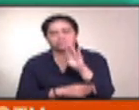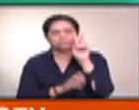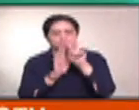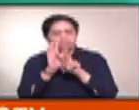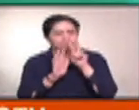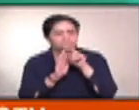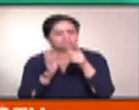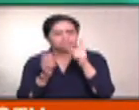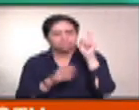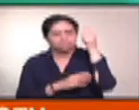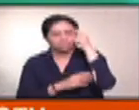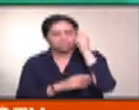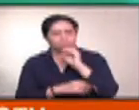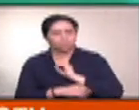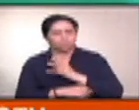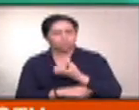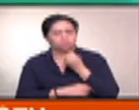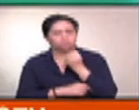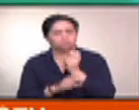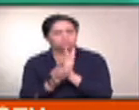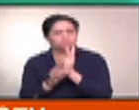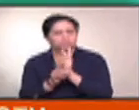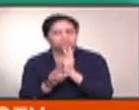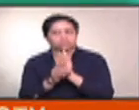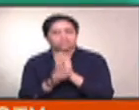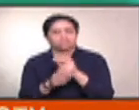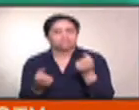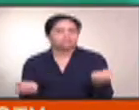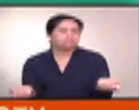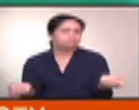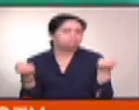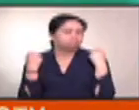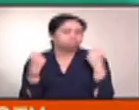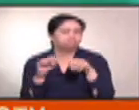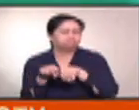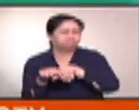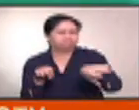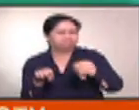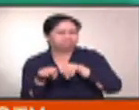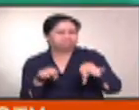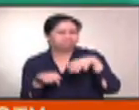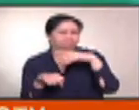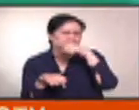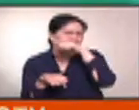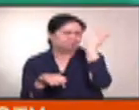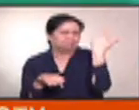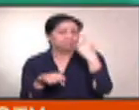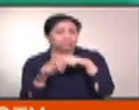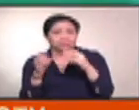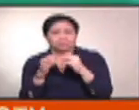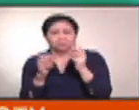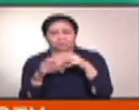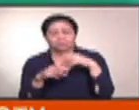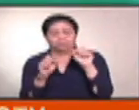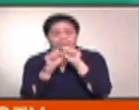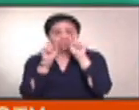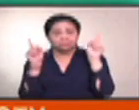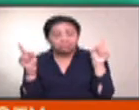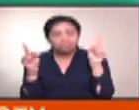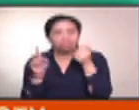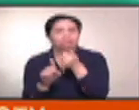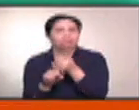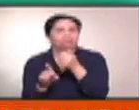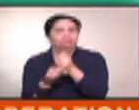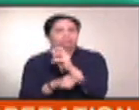video ng government-owned vehicle na pet malu sa smoke belching. Pero ang mas nakagagulat,